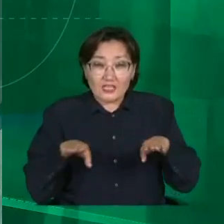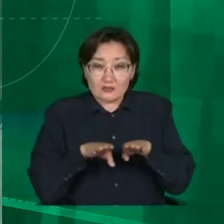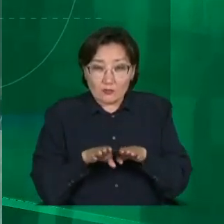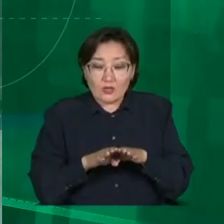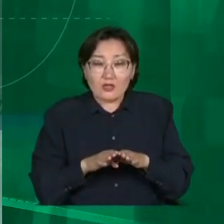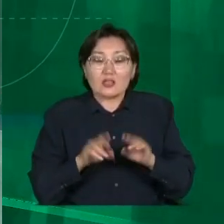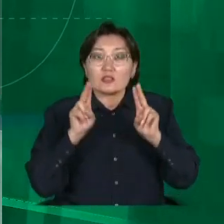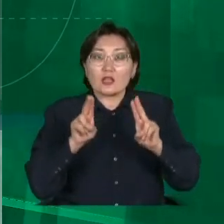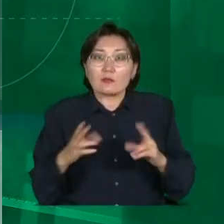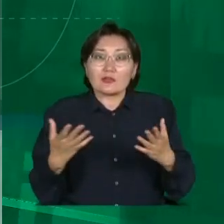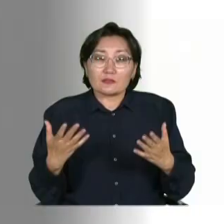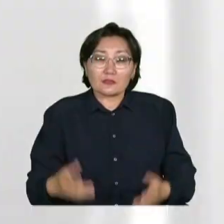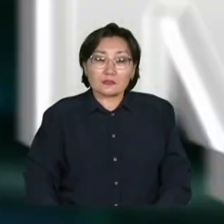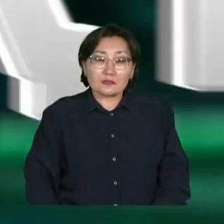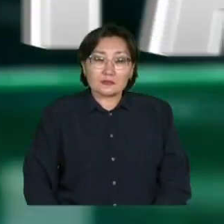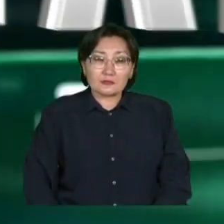Талап қандай?